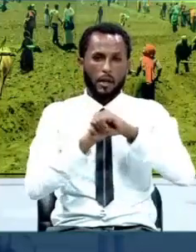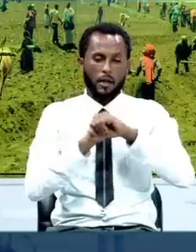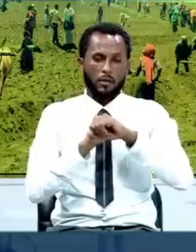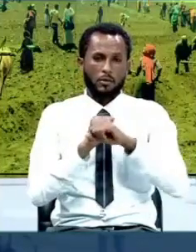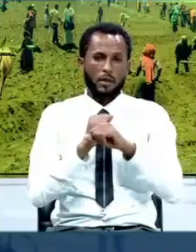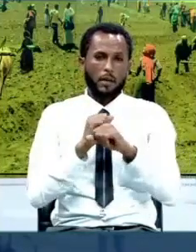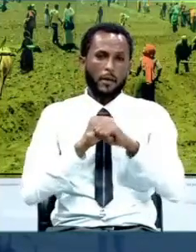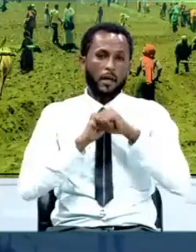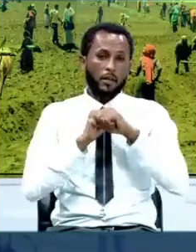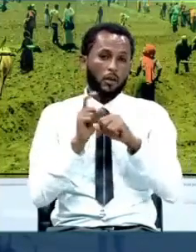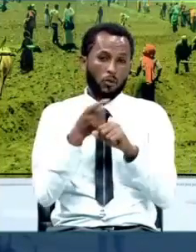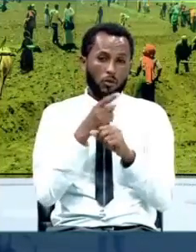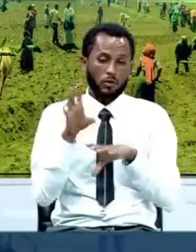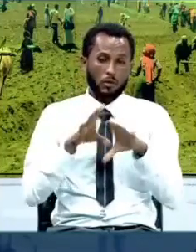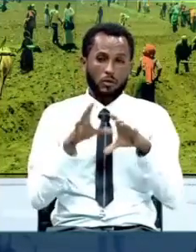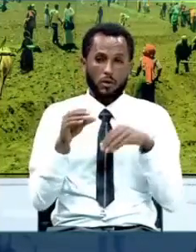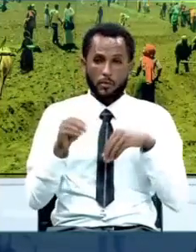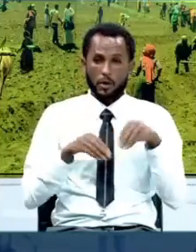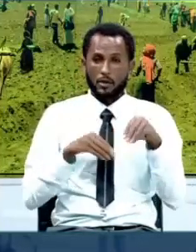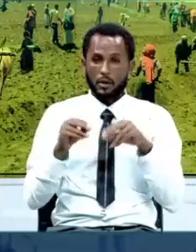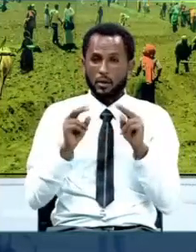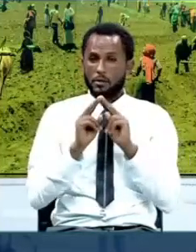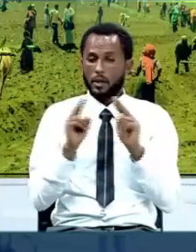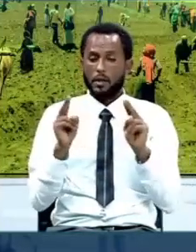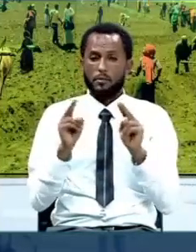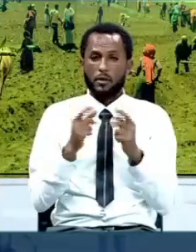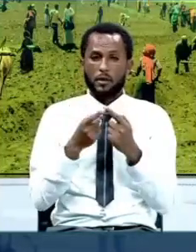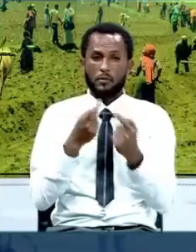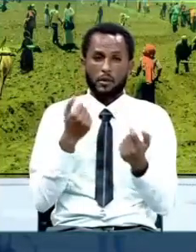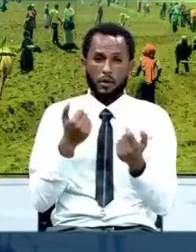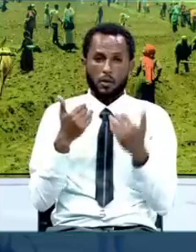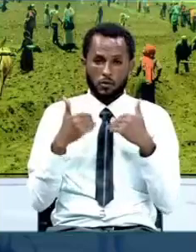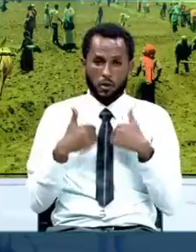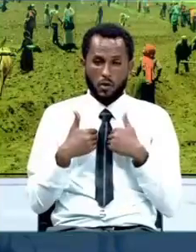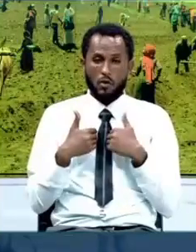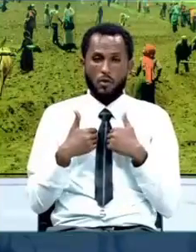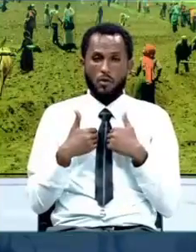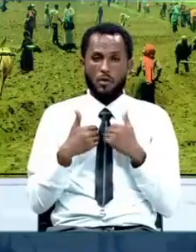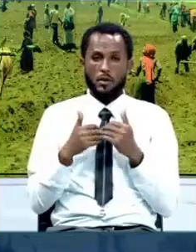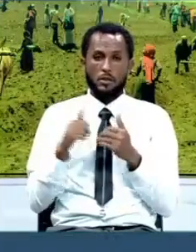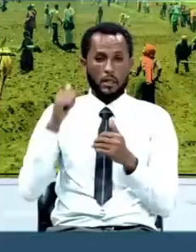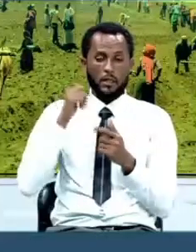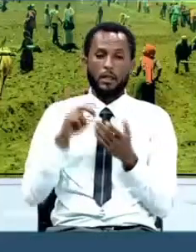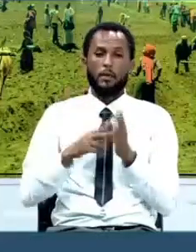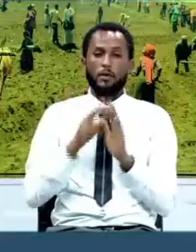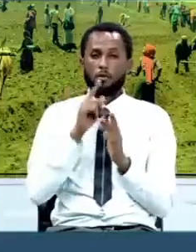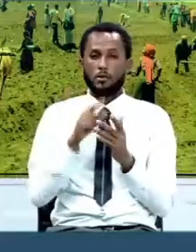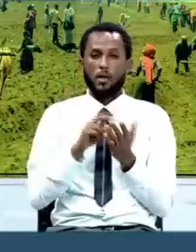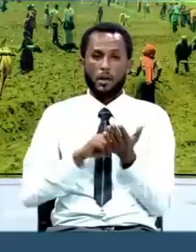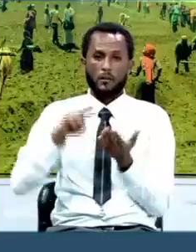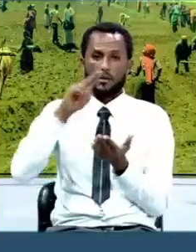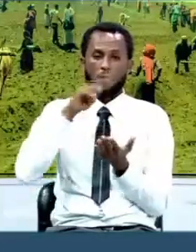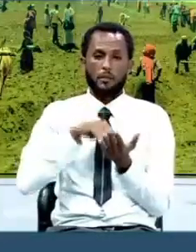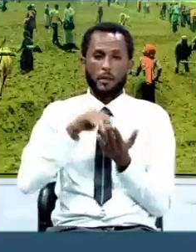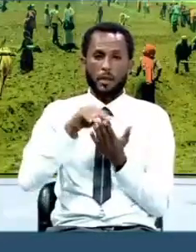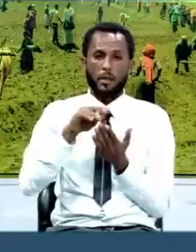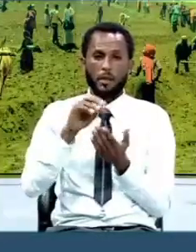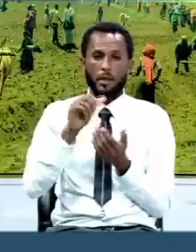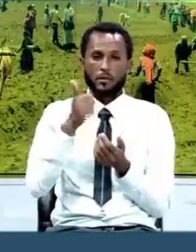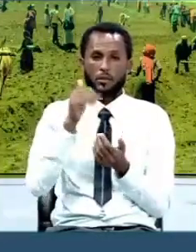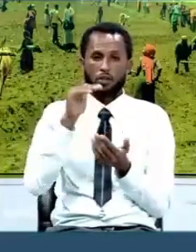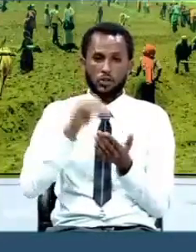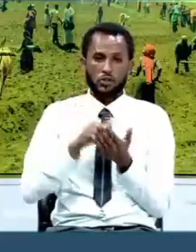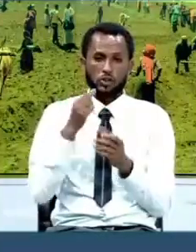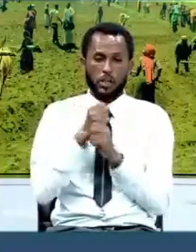መኸተ ይኹን ዝገብርበሎም ምንቅስቃሳት ብጣዕሚ ካብቲ ኣብዚ ዘሎ ዘይድሕር ማለት እዩ። ኣብ ዩኒቨርሲቲ መቐለ ልዕሊ